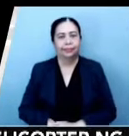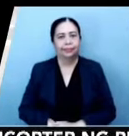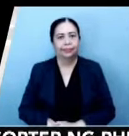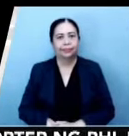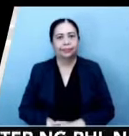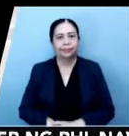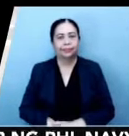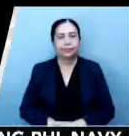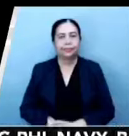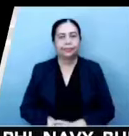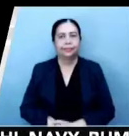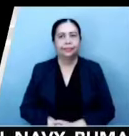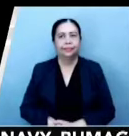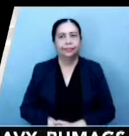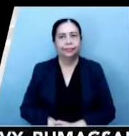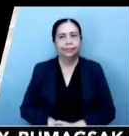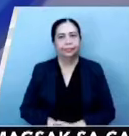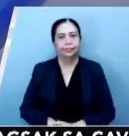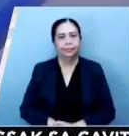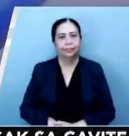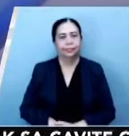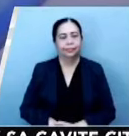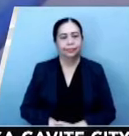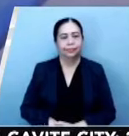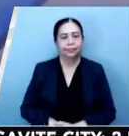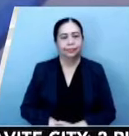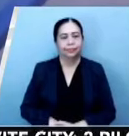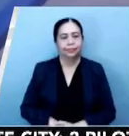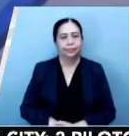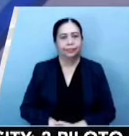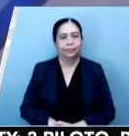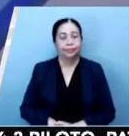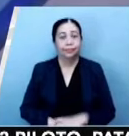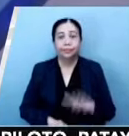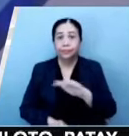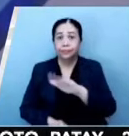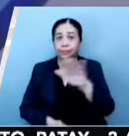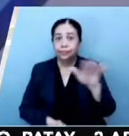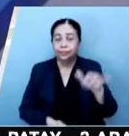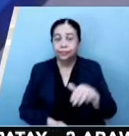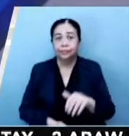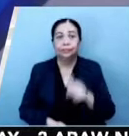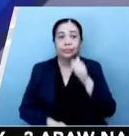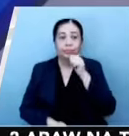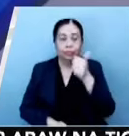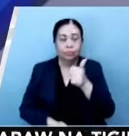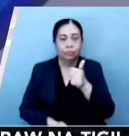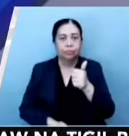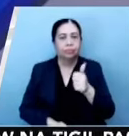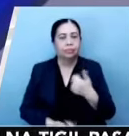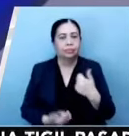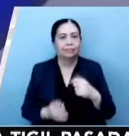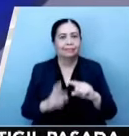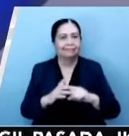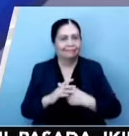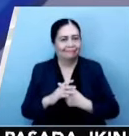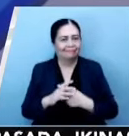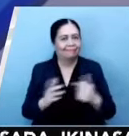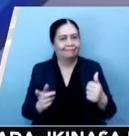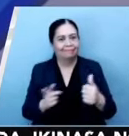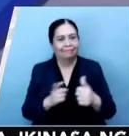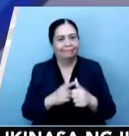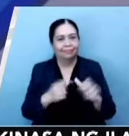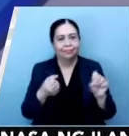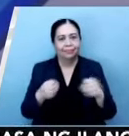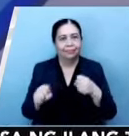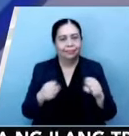Nakatutok, 24 Horas. Mga kapuso, bukas na ang pilot episode ng kauna-unahang sports